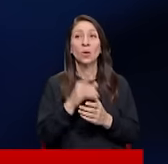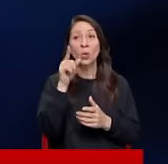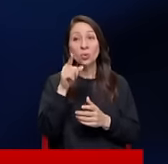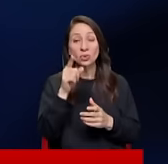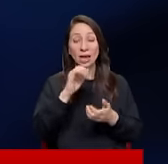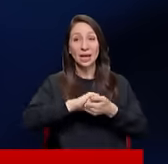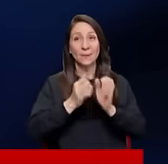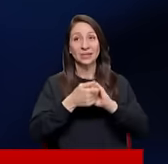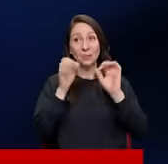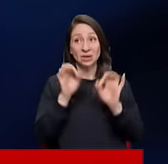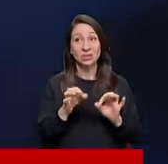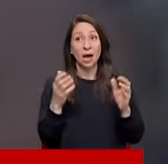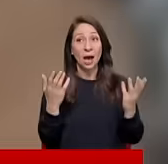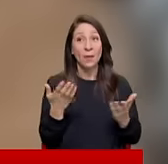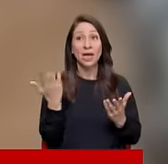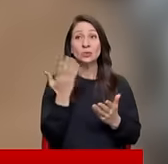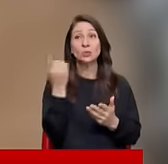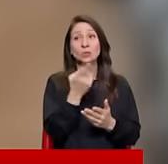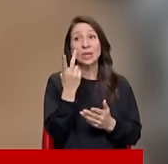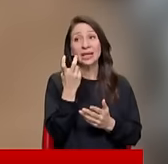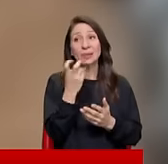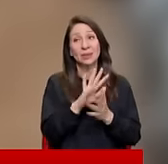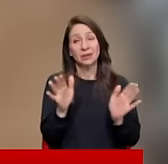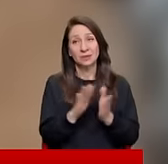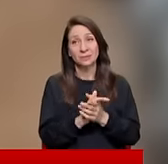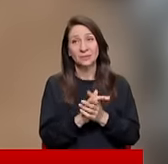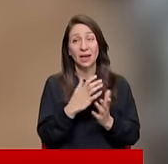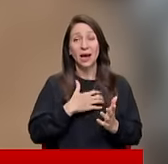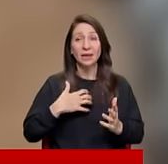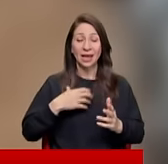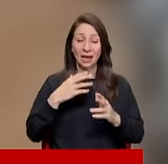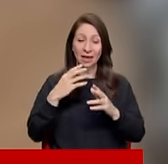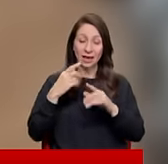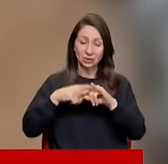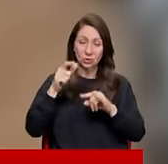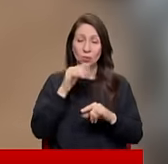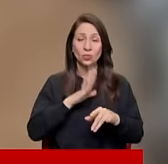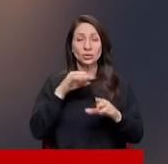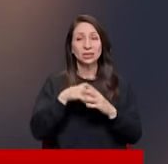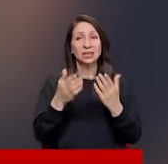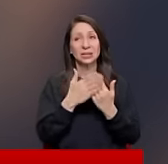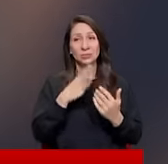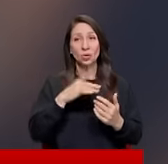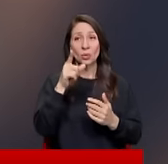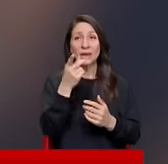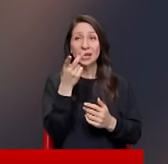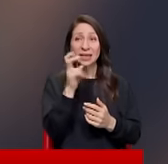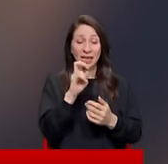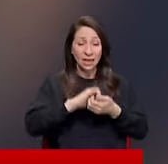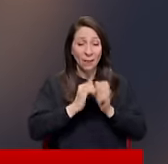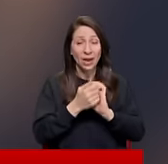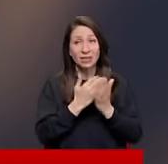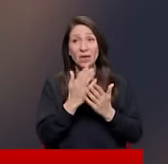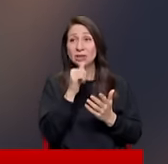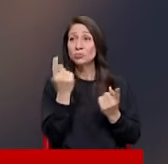da kampanyası başladı ama henüz %2'si tamamlanabildi. Anne Hatice Kurt oğlu için yardım istiyor. Bu 2 aydır kampanyayı sürdürüyoruz